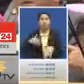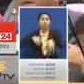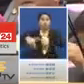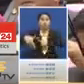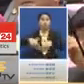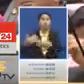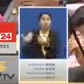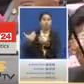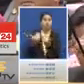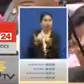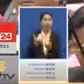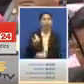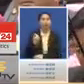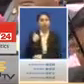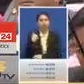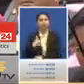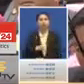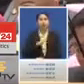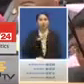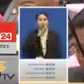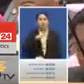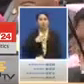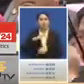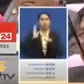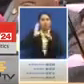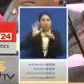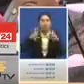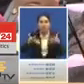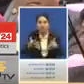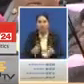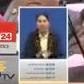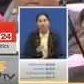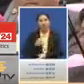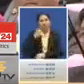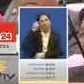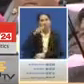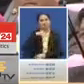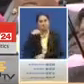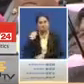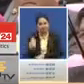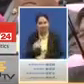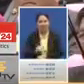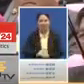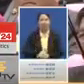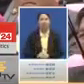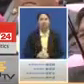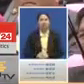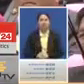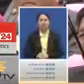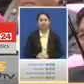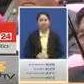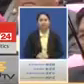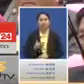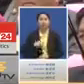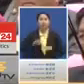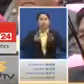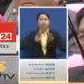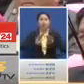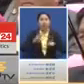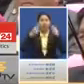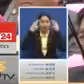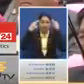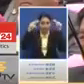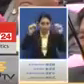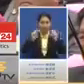มาถ้าผมไม่พูดก็จะบาปท่านฝากไปถึงท่านนายกรัฐมนตรีครับ